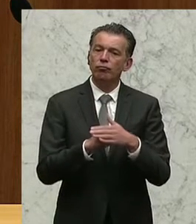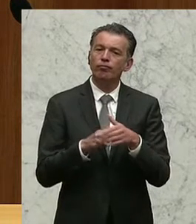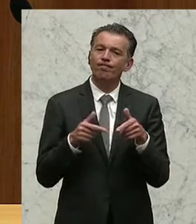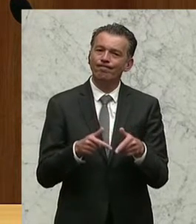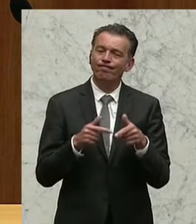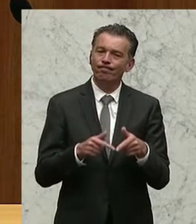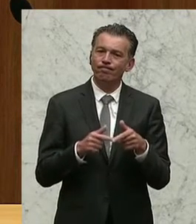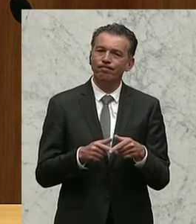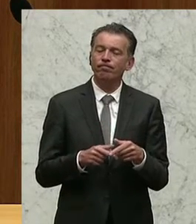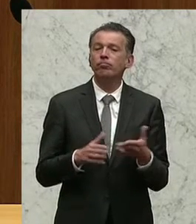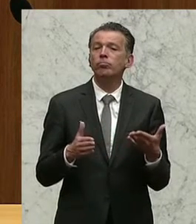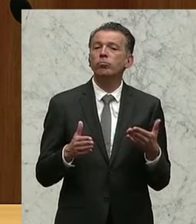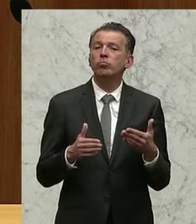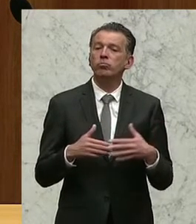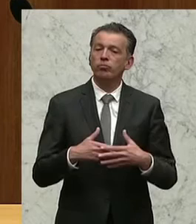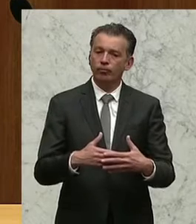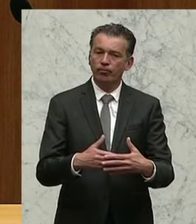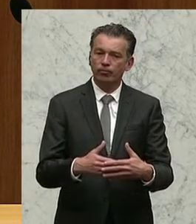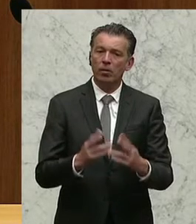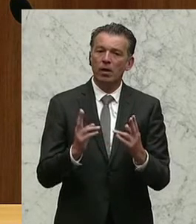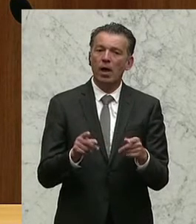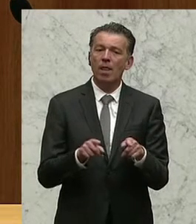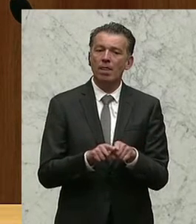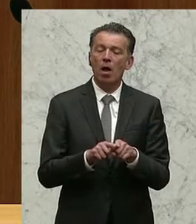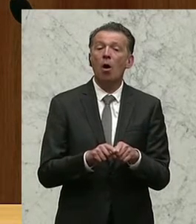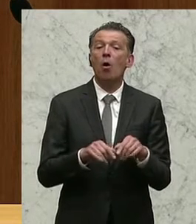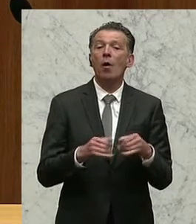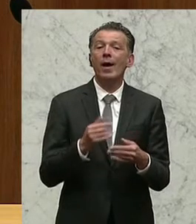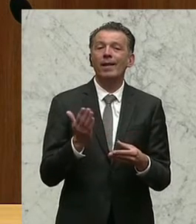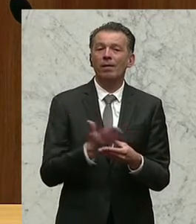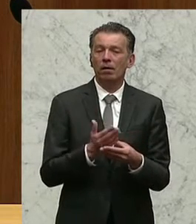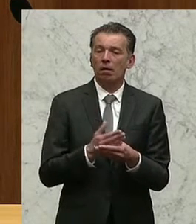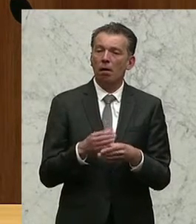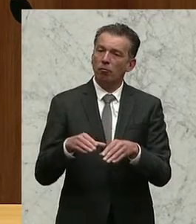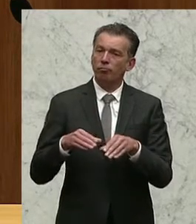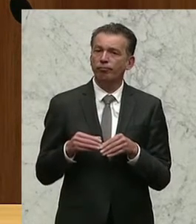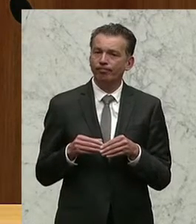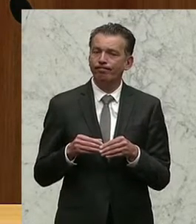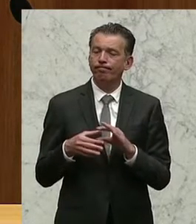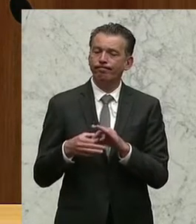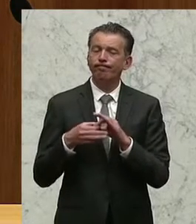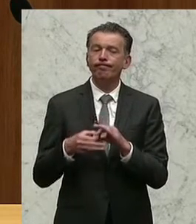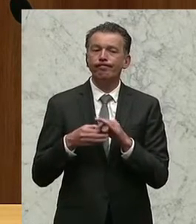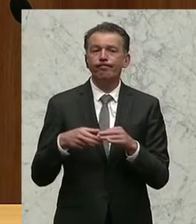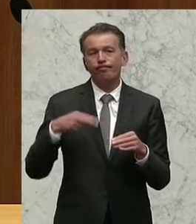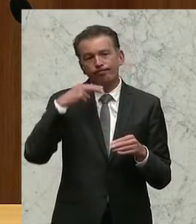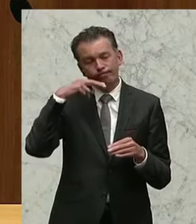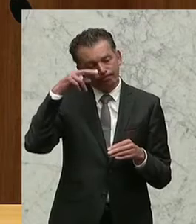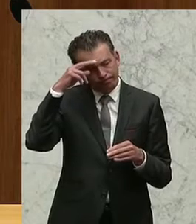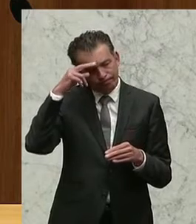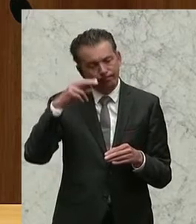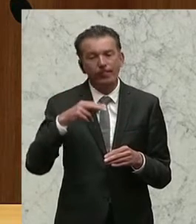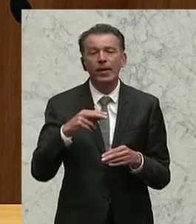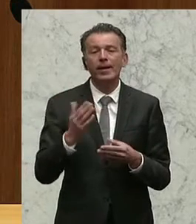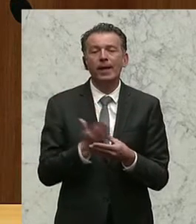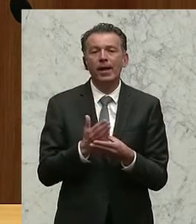bekommen, Elternkarenz nach dem Väterkarenzgesetz in Anspruch nehmen. Das heißt, eine Frau, die